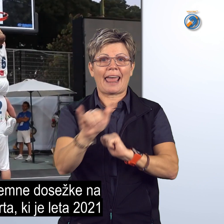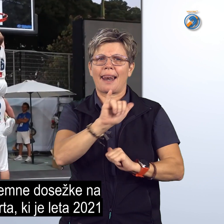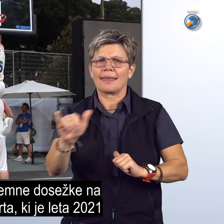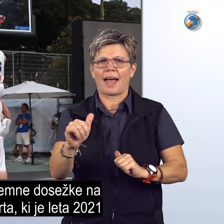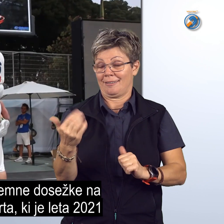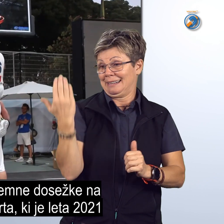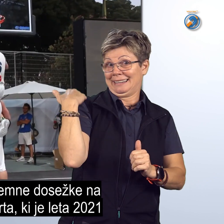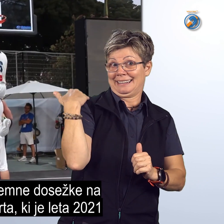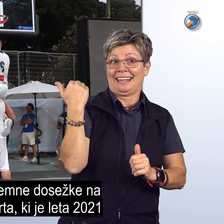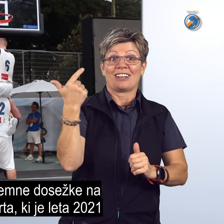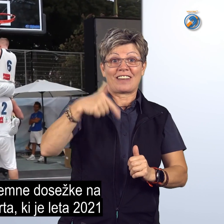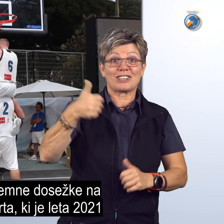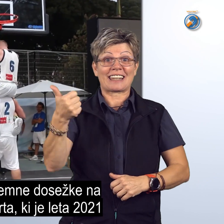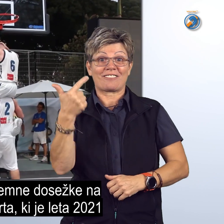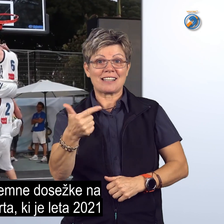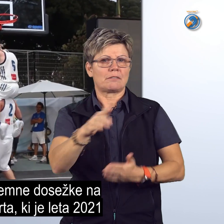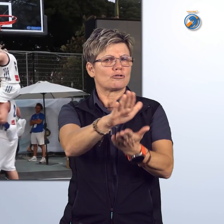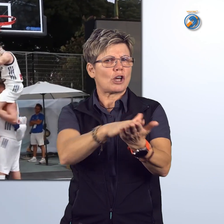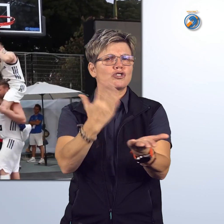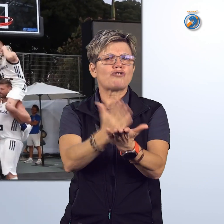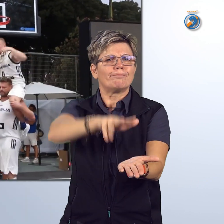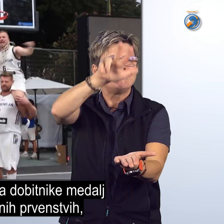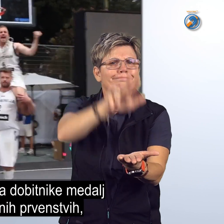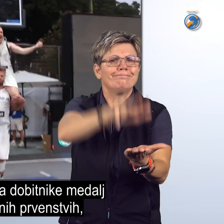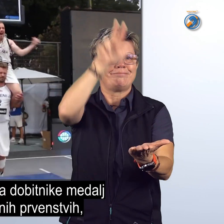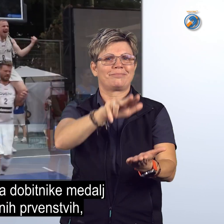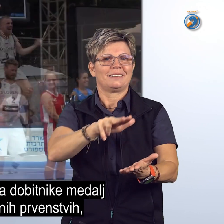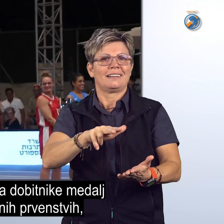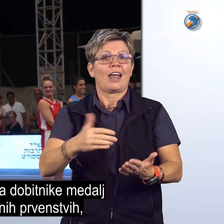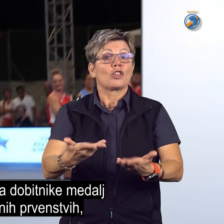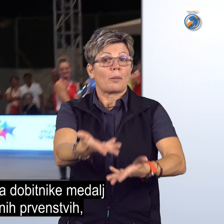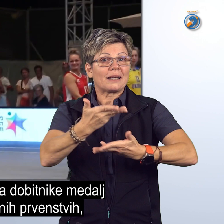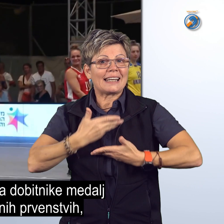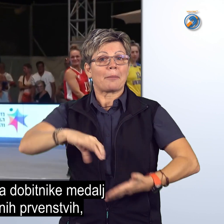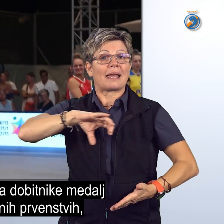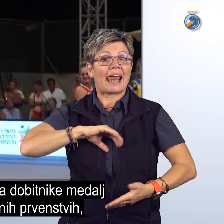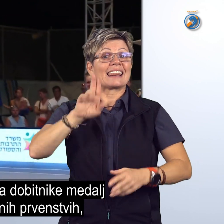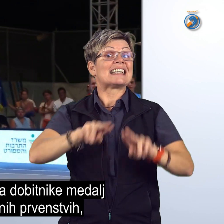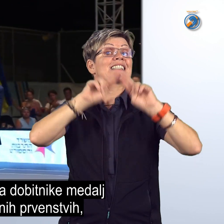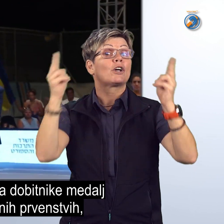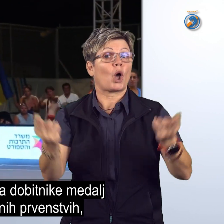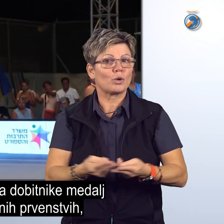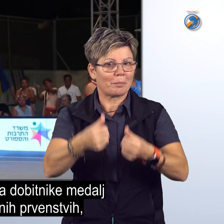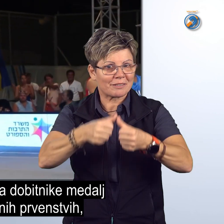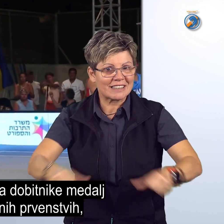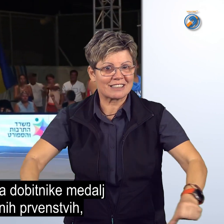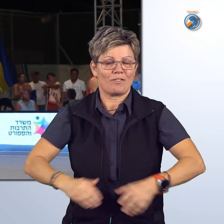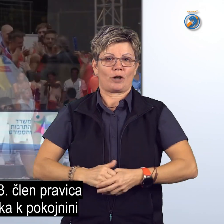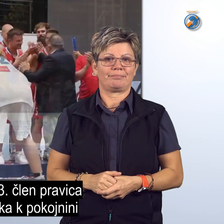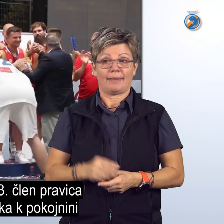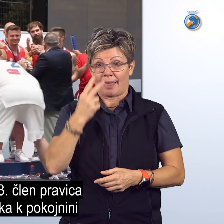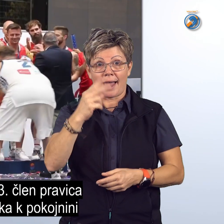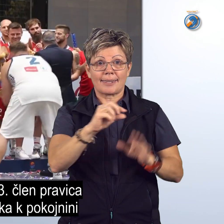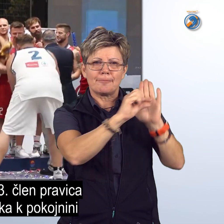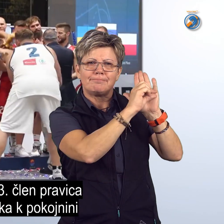področju športa, ki je leta 2021 začel veljati za dobitnike medalj na svetovnih